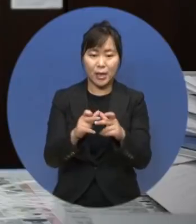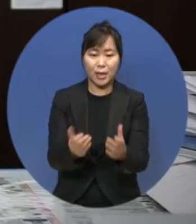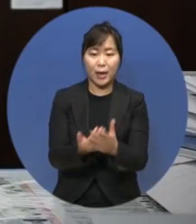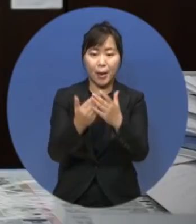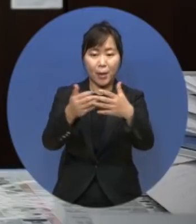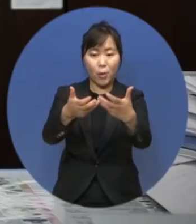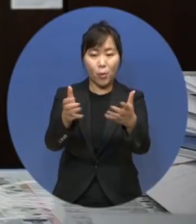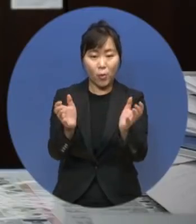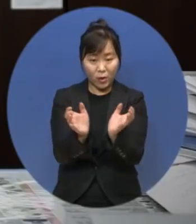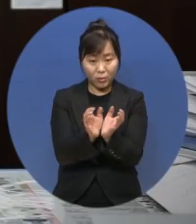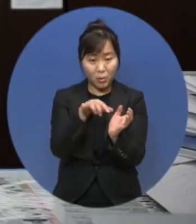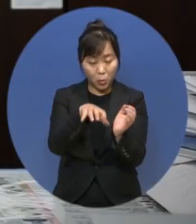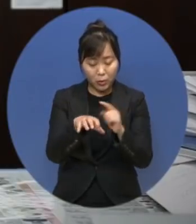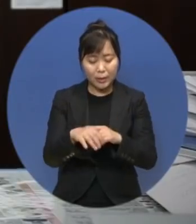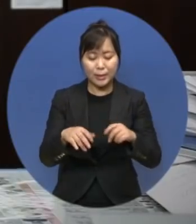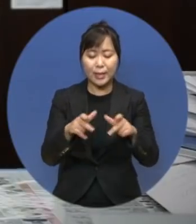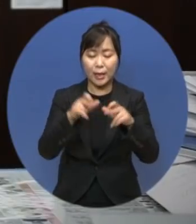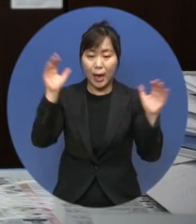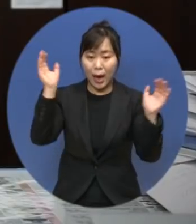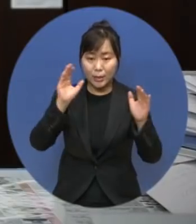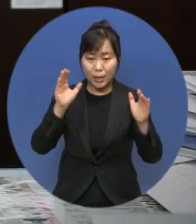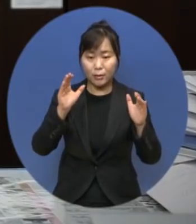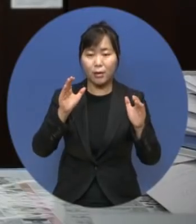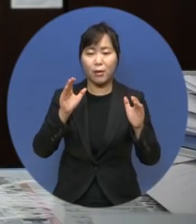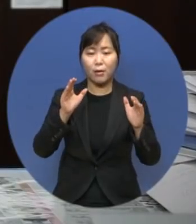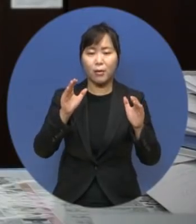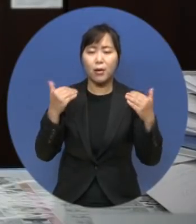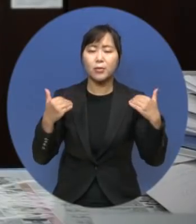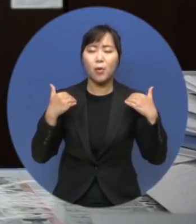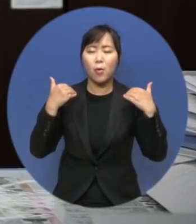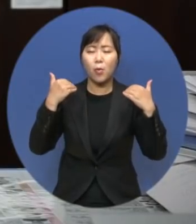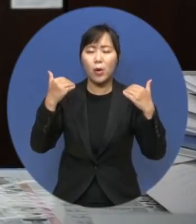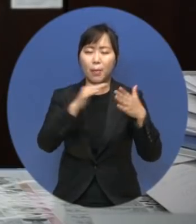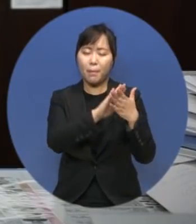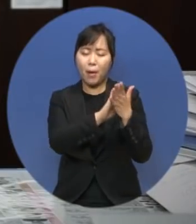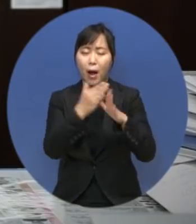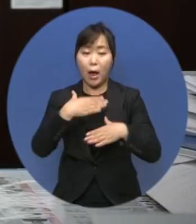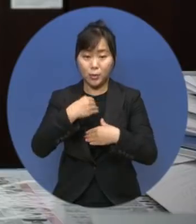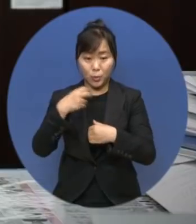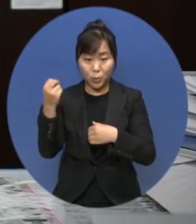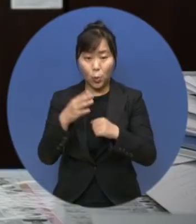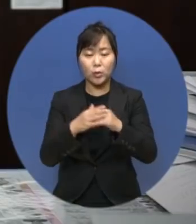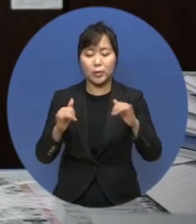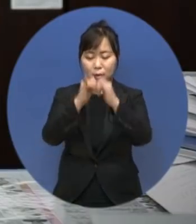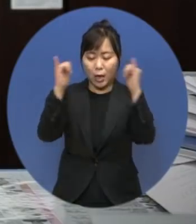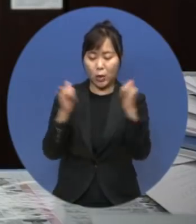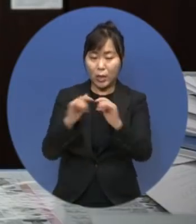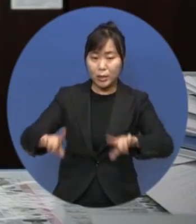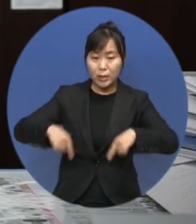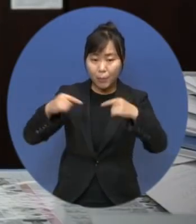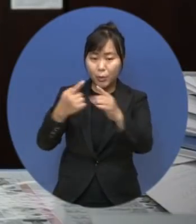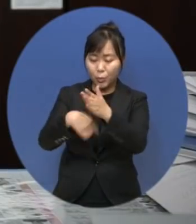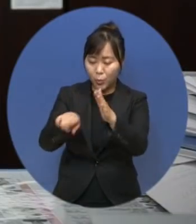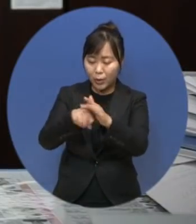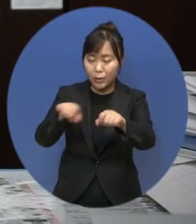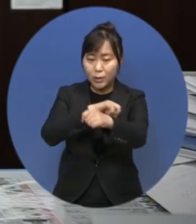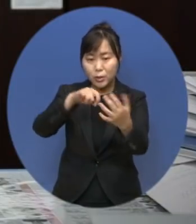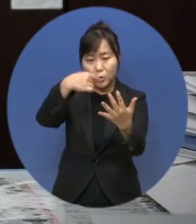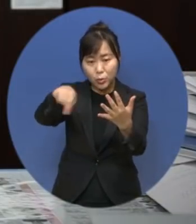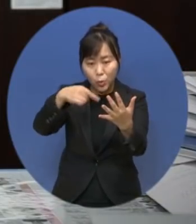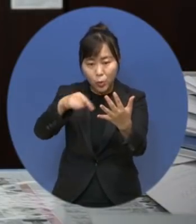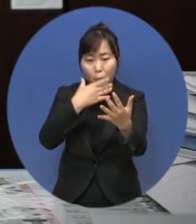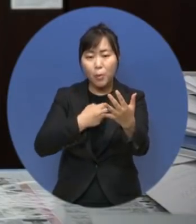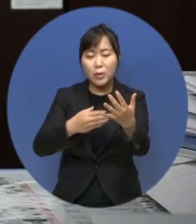한국장애인개발원은 장애 학생의 안정적인 성인기 전환과 사회 참여를 위해 특수교육